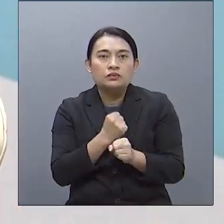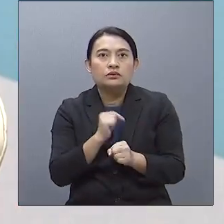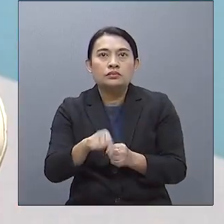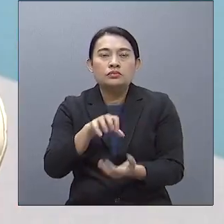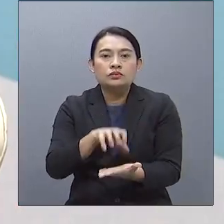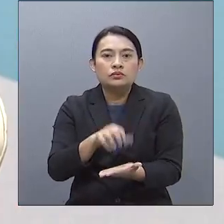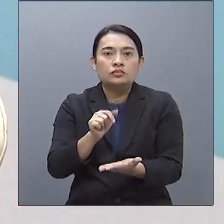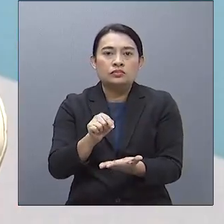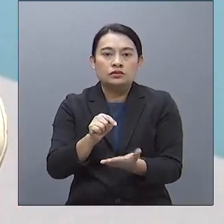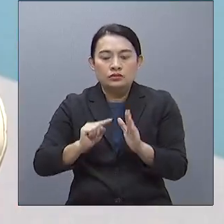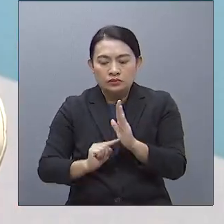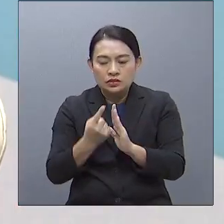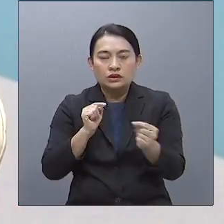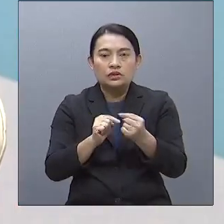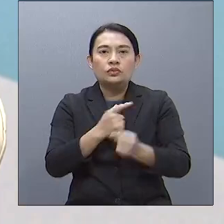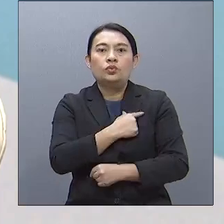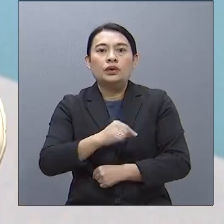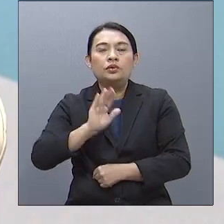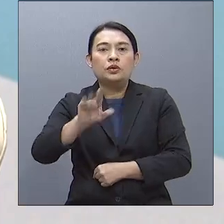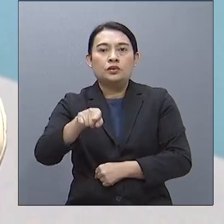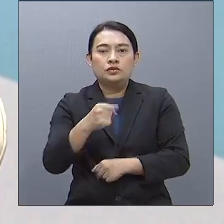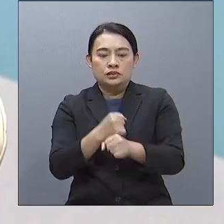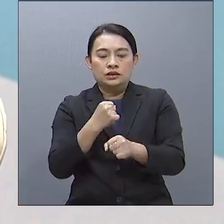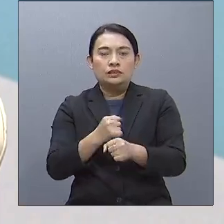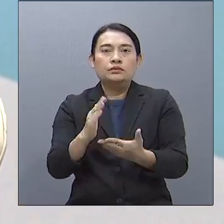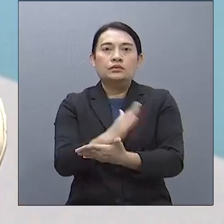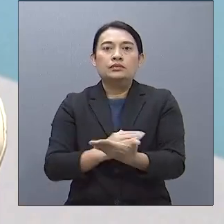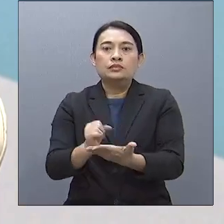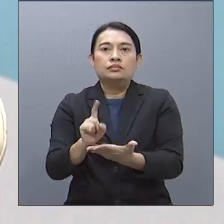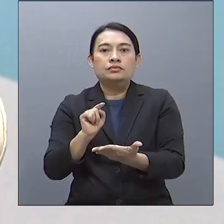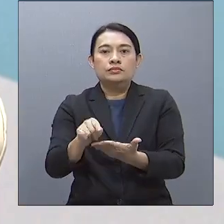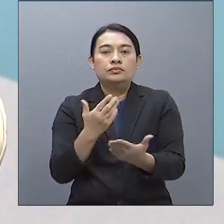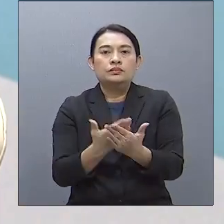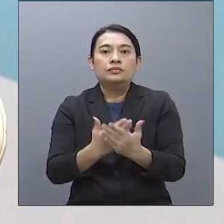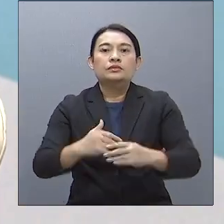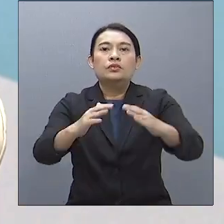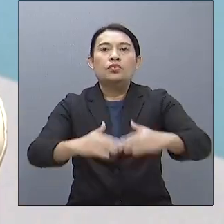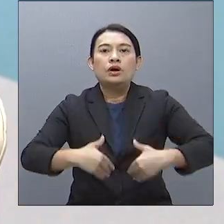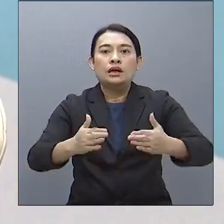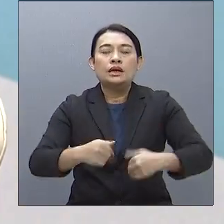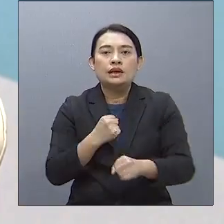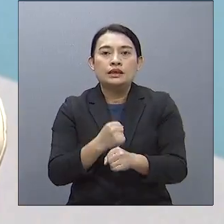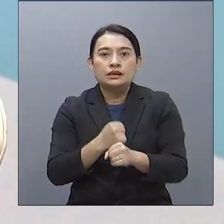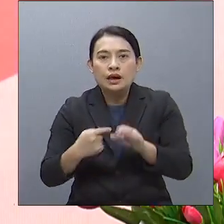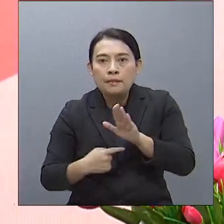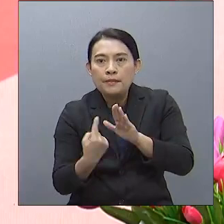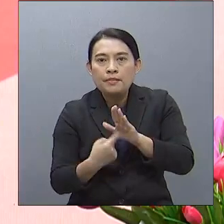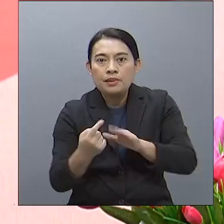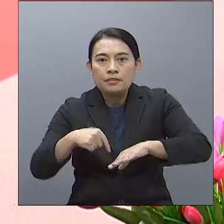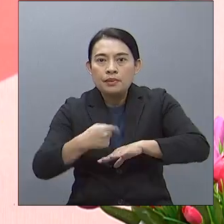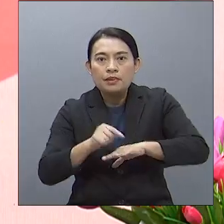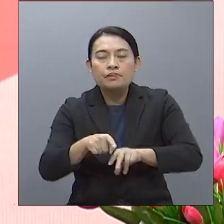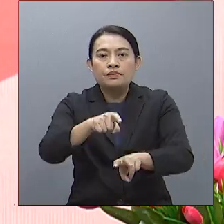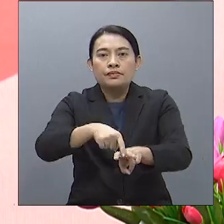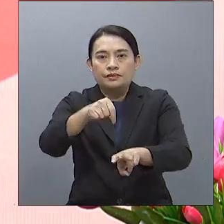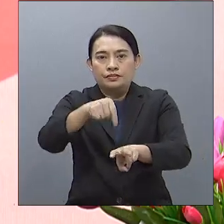ที่น้องเขาเจอจุดเริ่มต้นที่ชอบจากงานวาดภาพงานศิลปะแล้วก็มากลายเป็นการสร้างรายได้แกะสลักรองเท้าแตะนะคะ มากันที่อีกหนึ่งผล